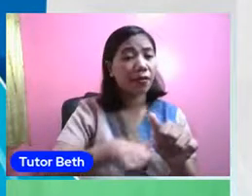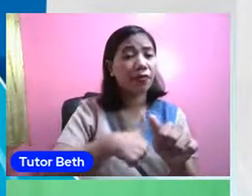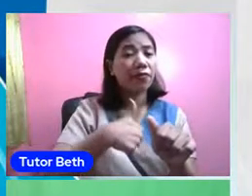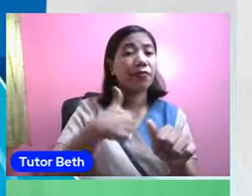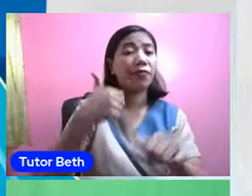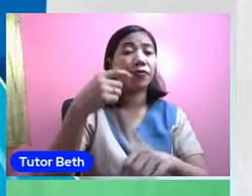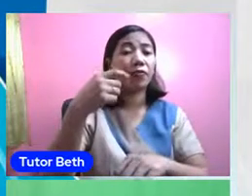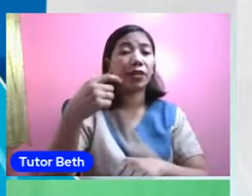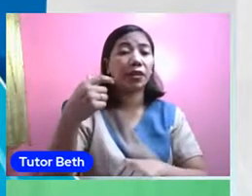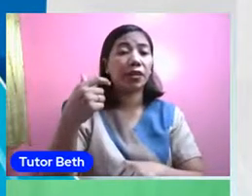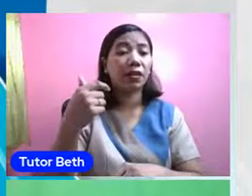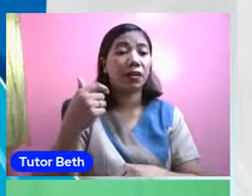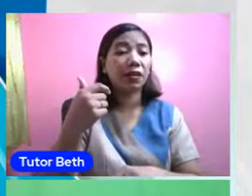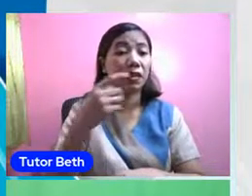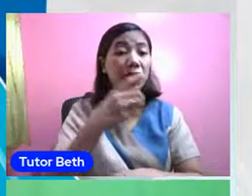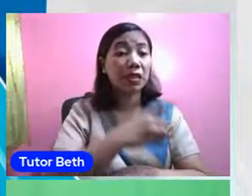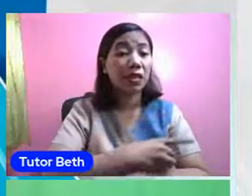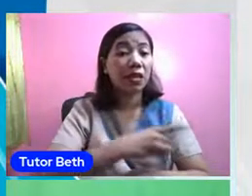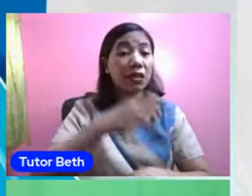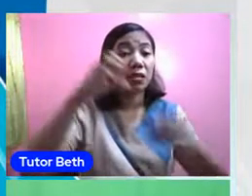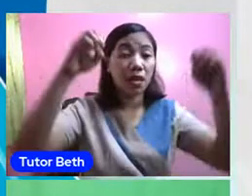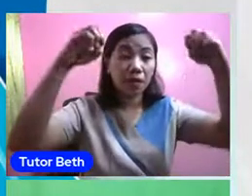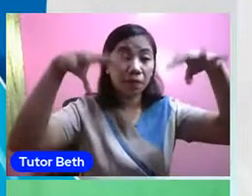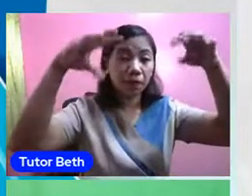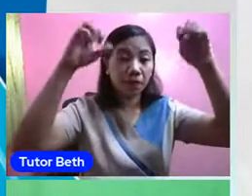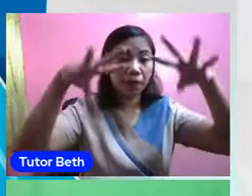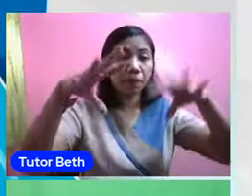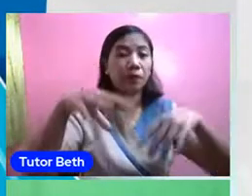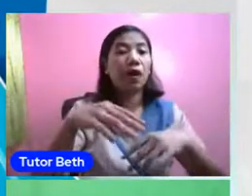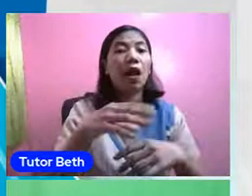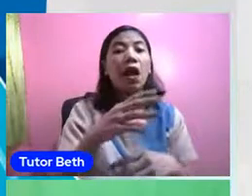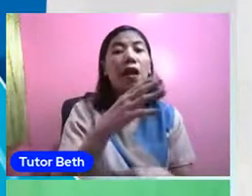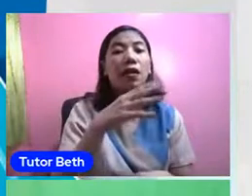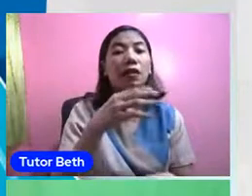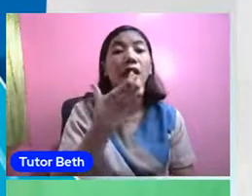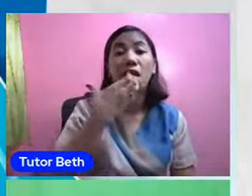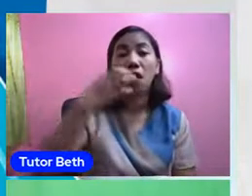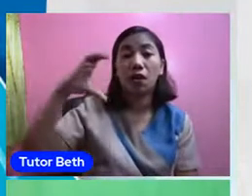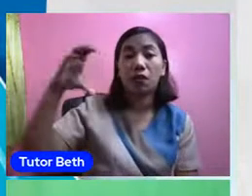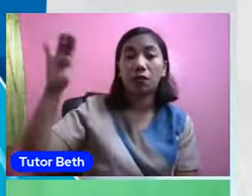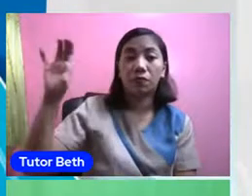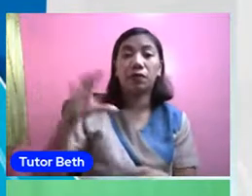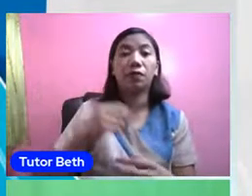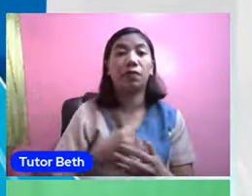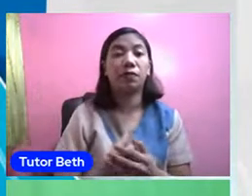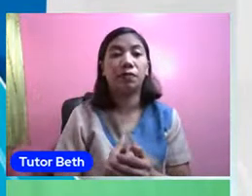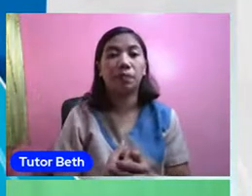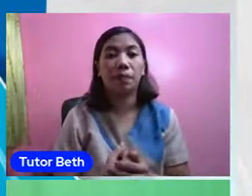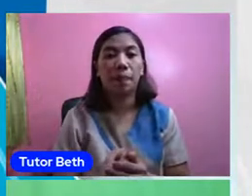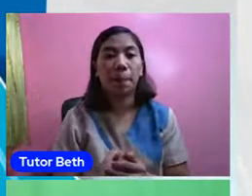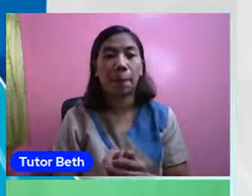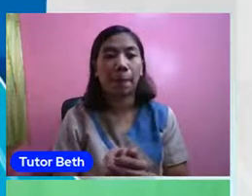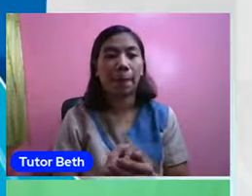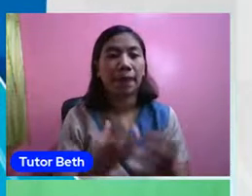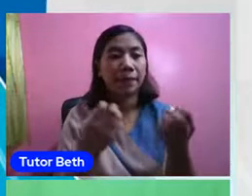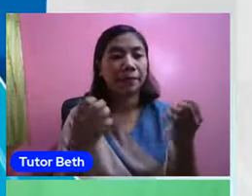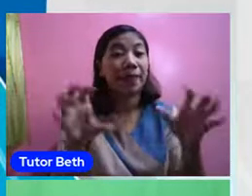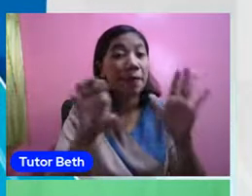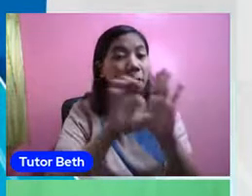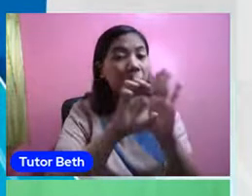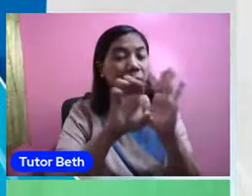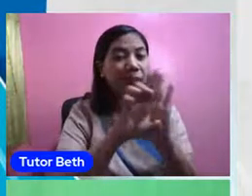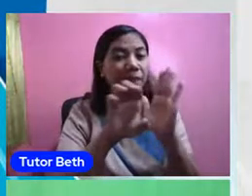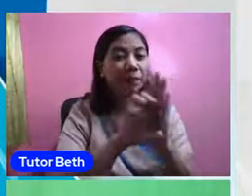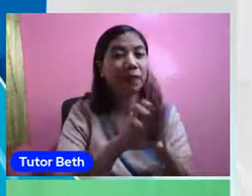o tag-init. Okay, pangin natin. Ayan. Ito yung mga halimbawa ng